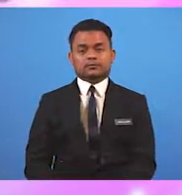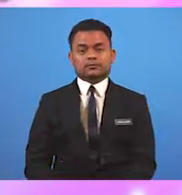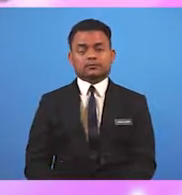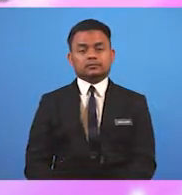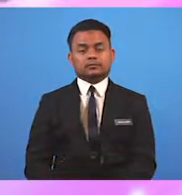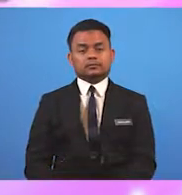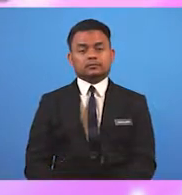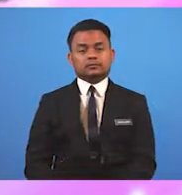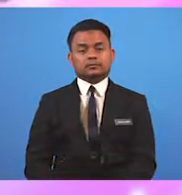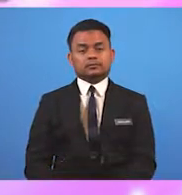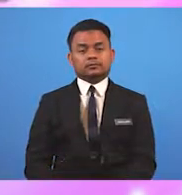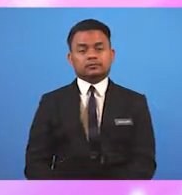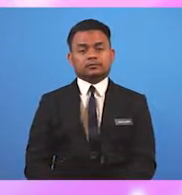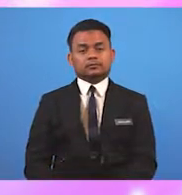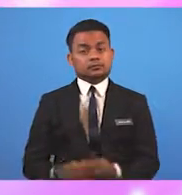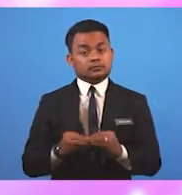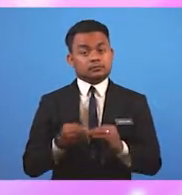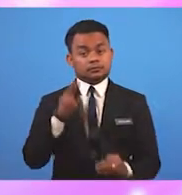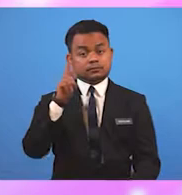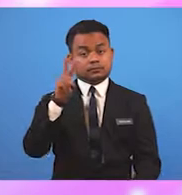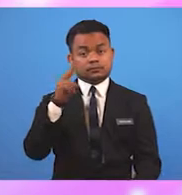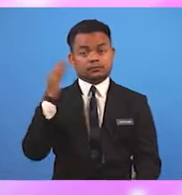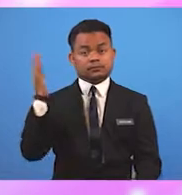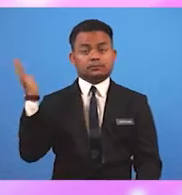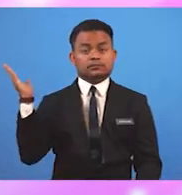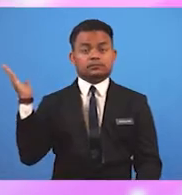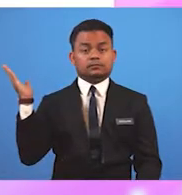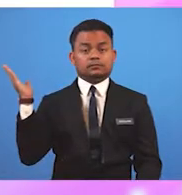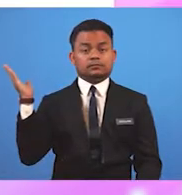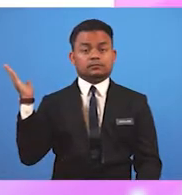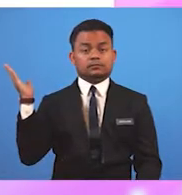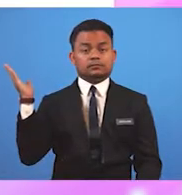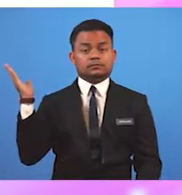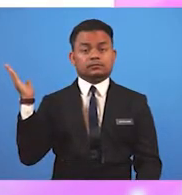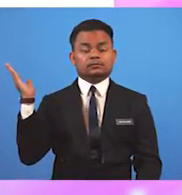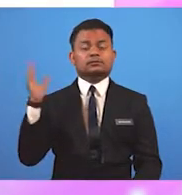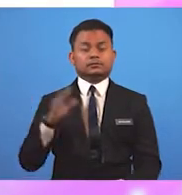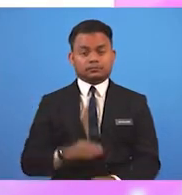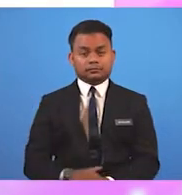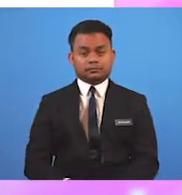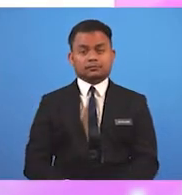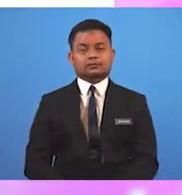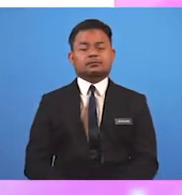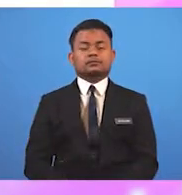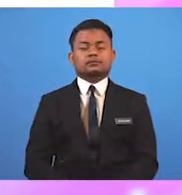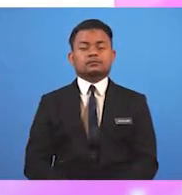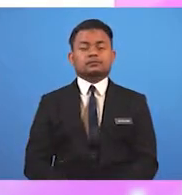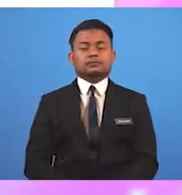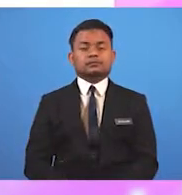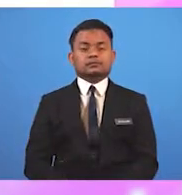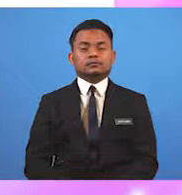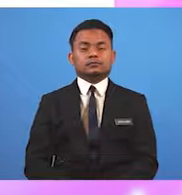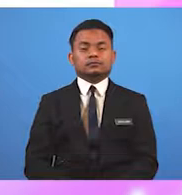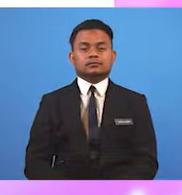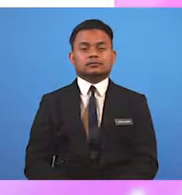kertas RM5 diterima, mesej sila tunggu bagi wang anda akan